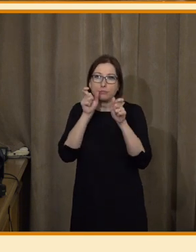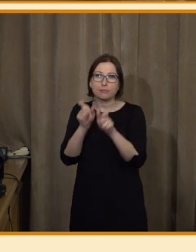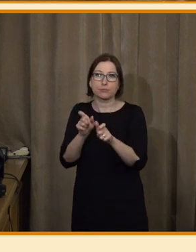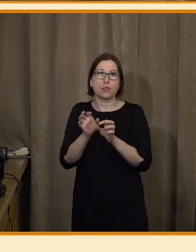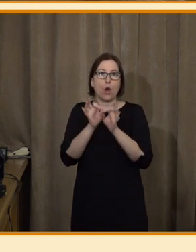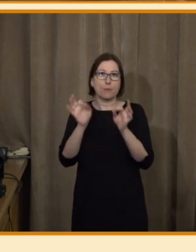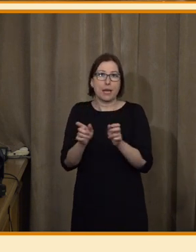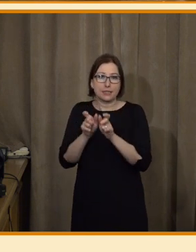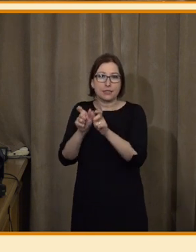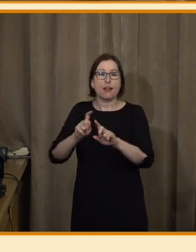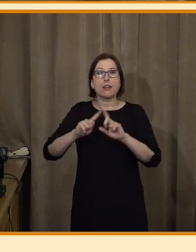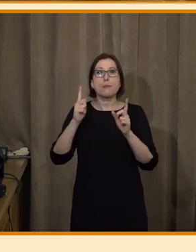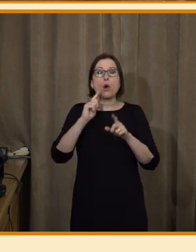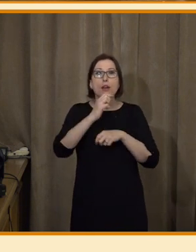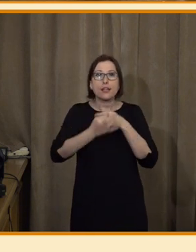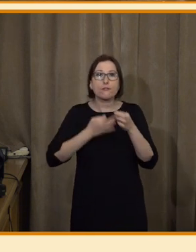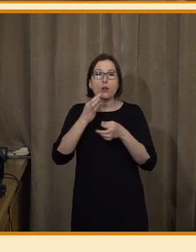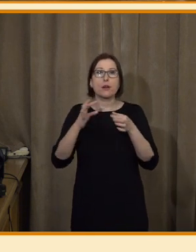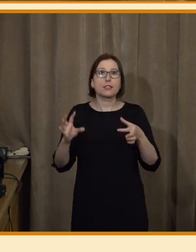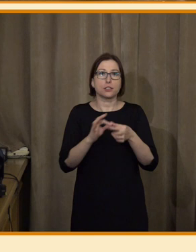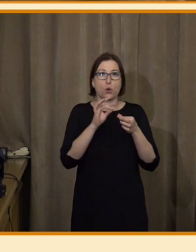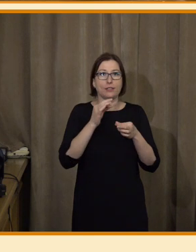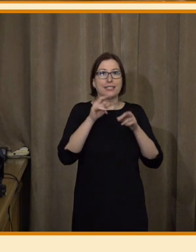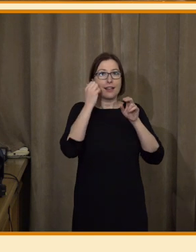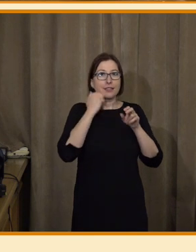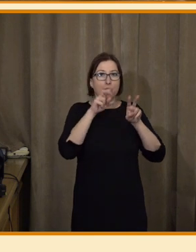informací tváří v tvář práv občanů.